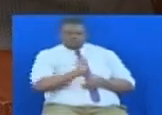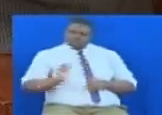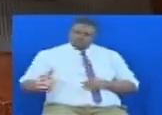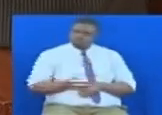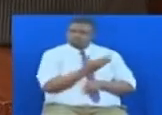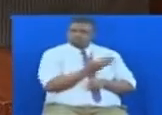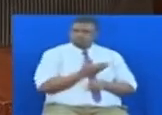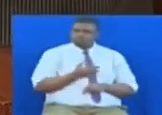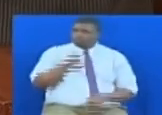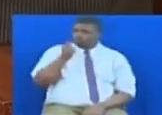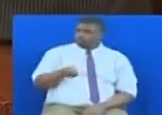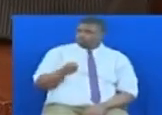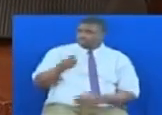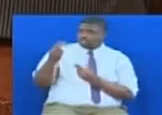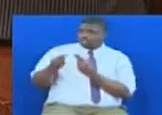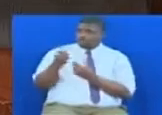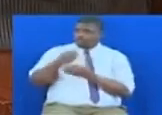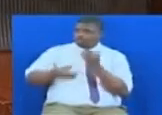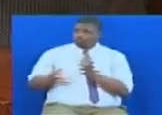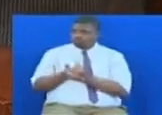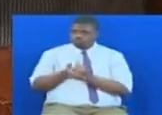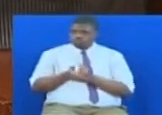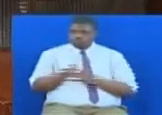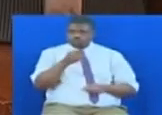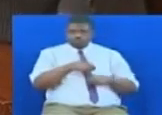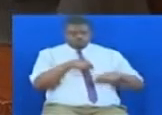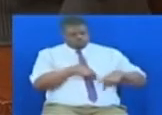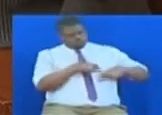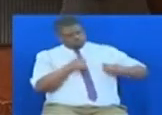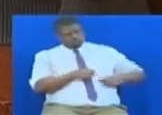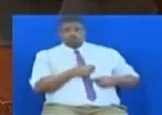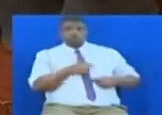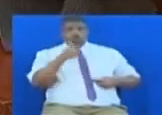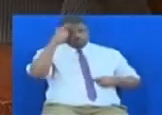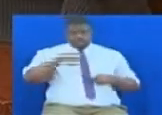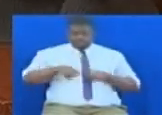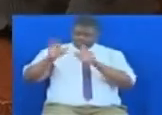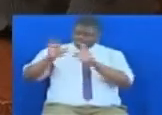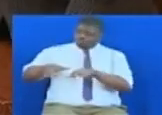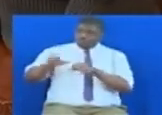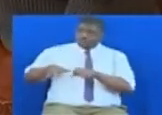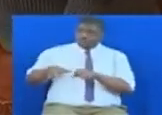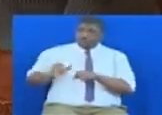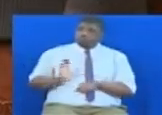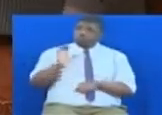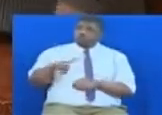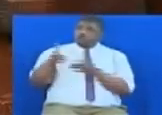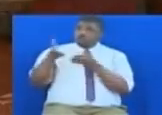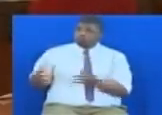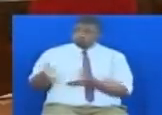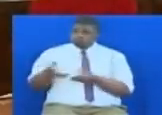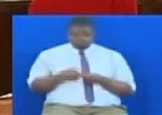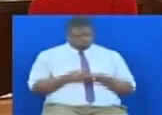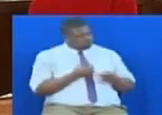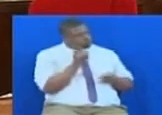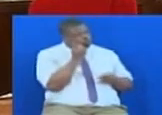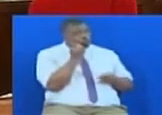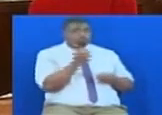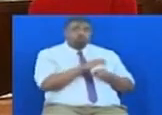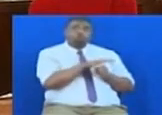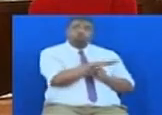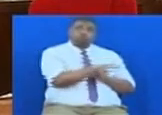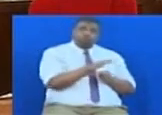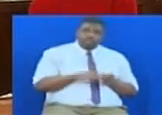tunapompongeza Dr. Magufuli tunampongeza kwa dhati, tukiamini kwa mvua kubwa tuliyopata mwaka huu na ugonjwa wa corona, alafu ingeshuka